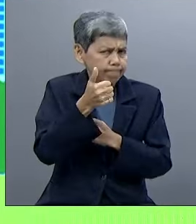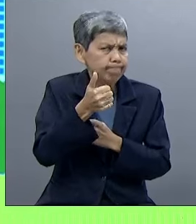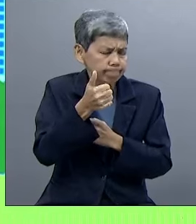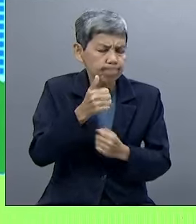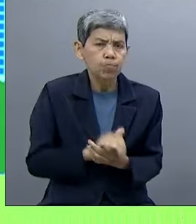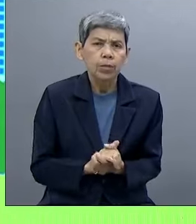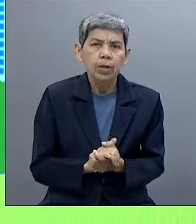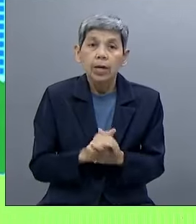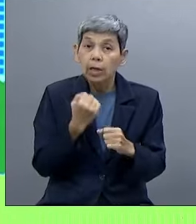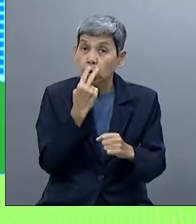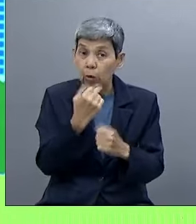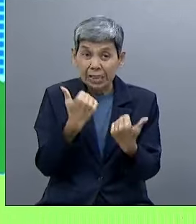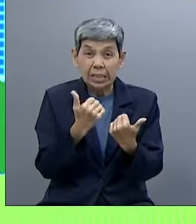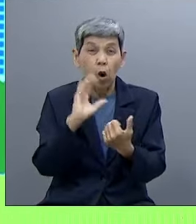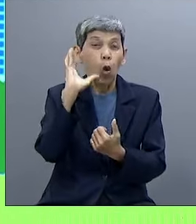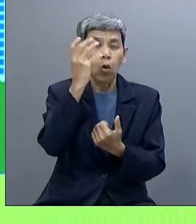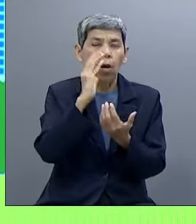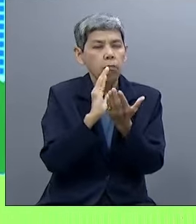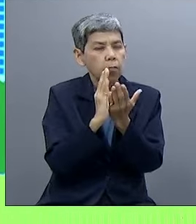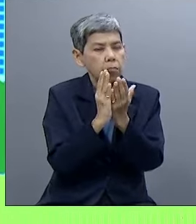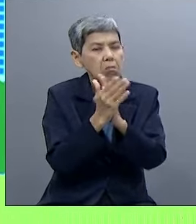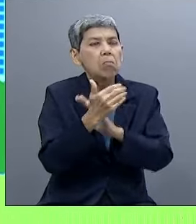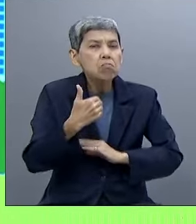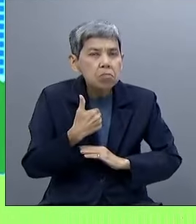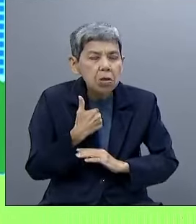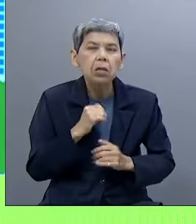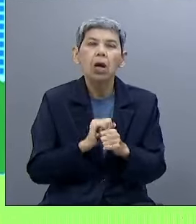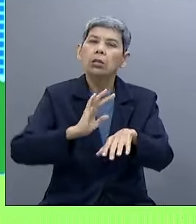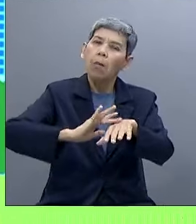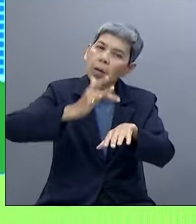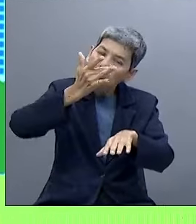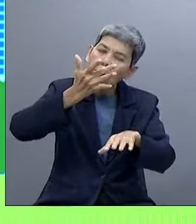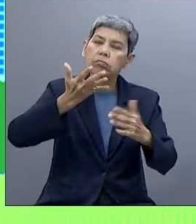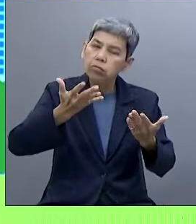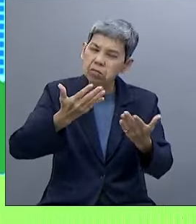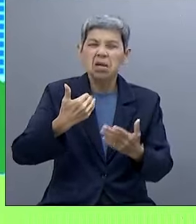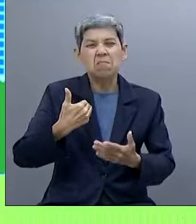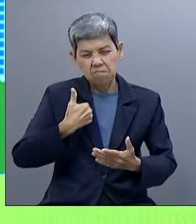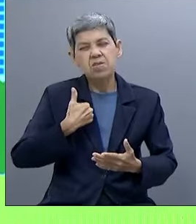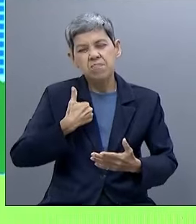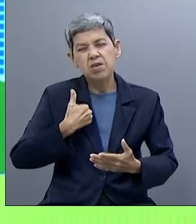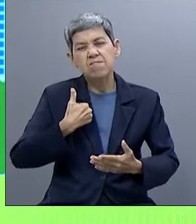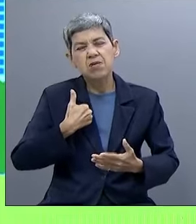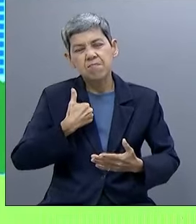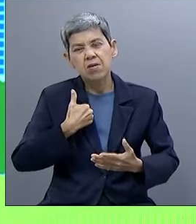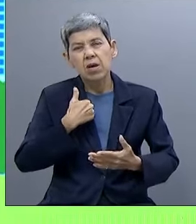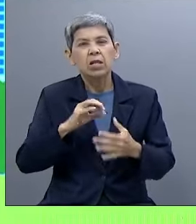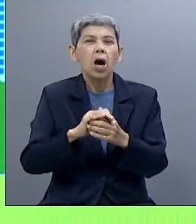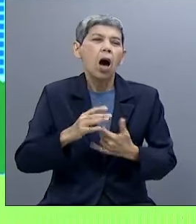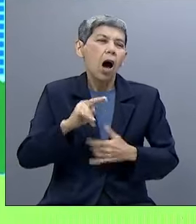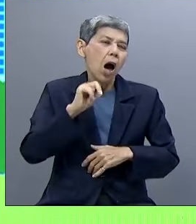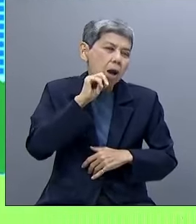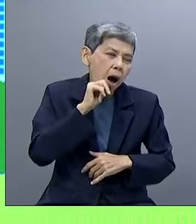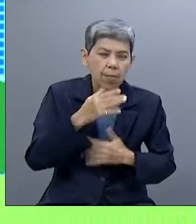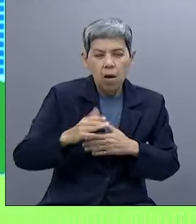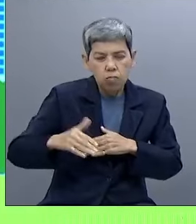ค่ะด้วยสถานการณ์โลกที่เปลี่ยนไปนะคะคุณผู้ชมเรื่องของทรัพยากรธรรมชาติก็มีส่วนที่ทำให้สัตว์น้ำสัตว์ทะเลเ